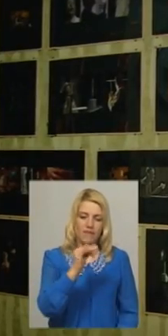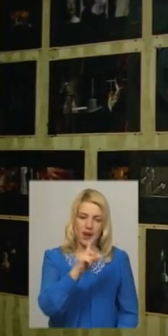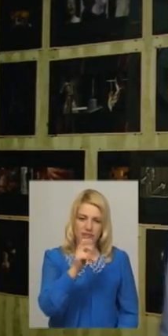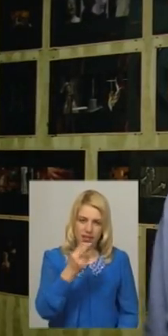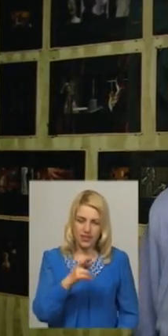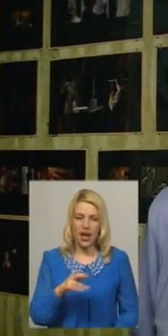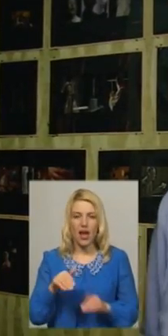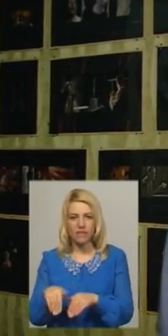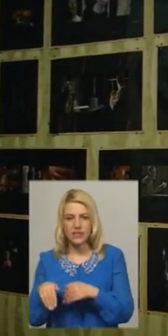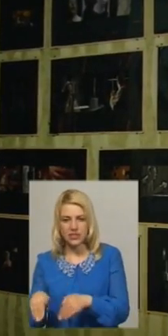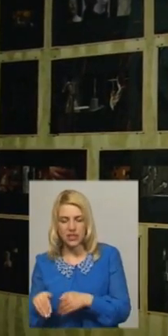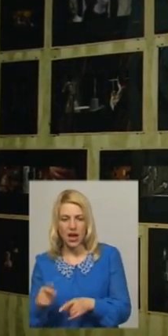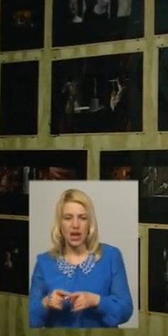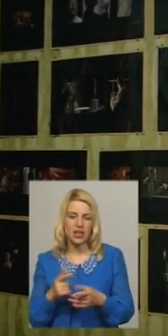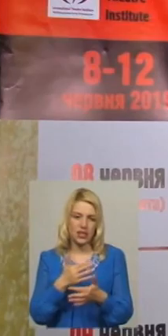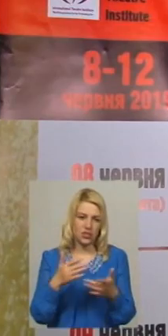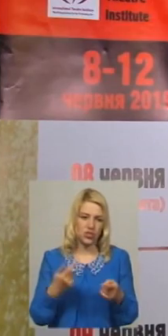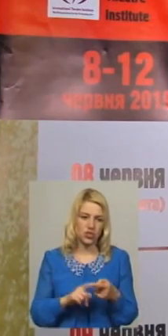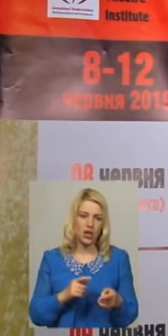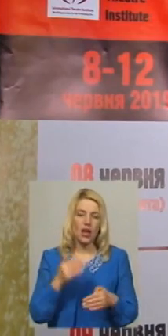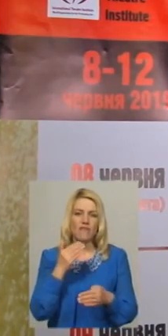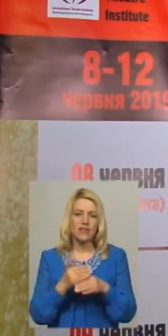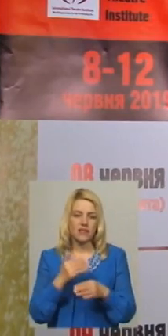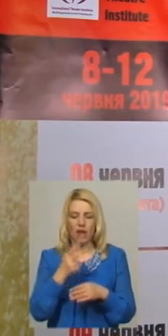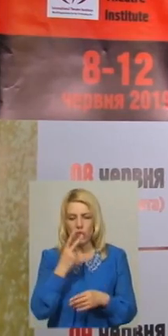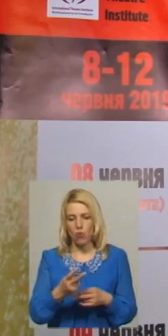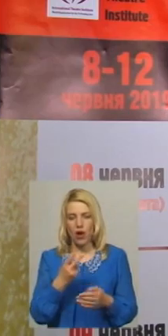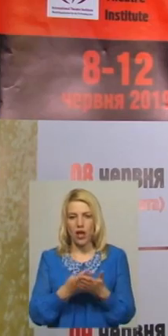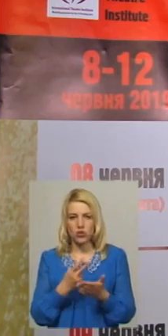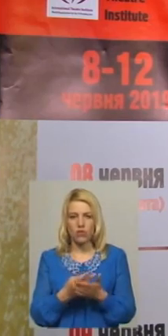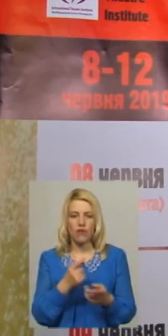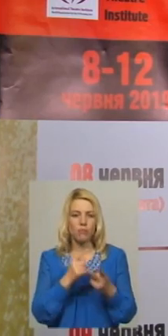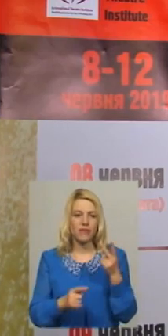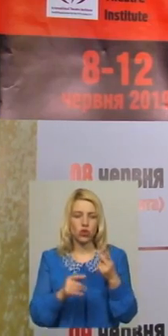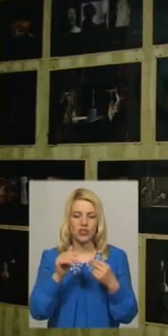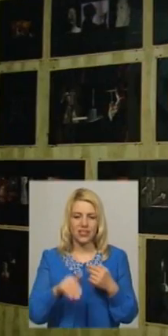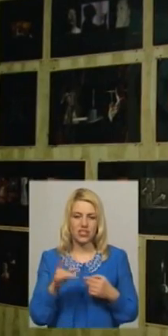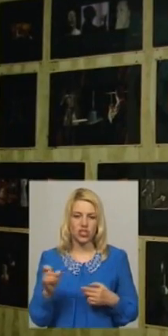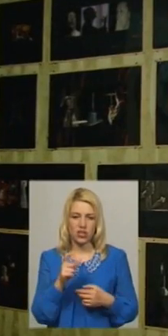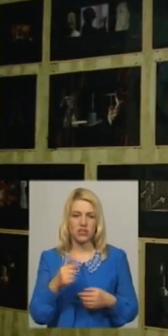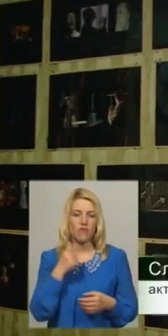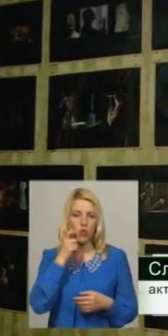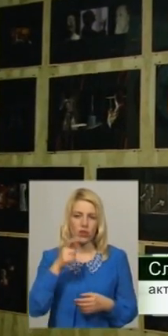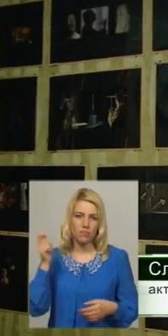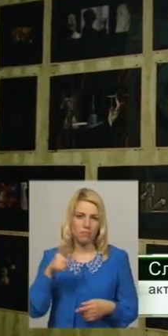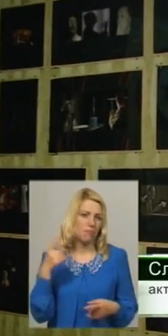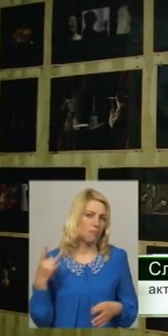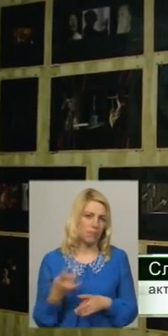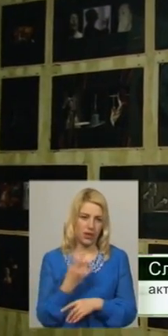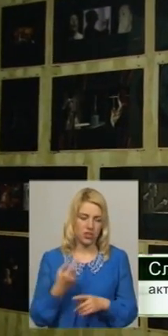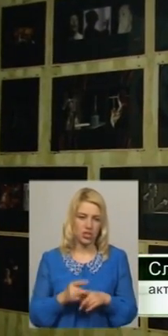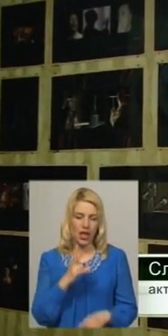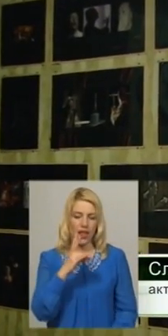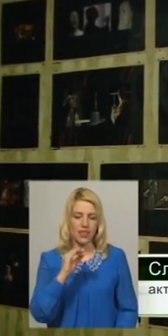Австралії. За його словами, виставу показував 1500 разів. В Україні актор вперше. Негош – саме відомий